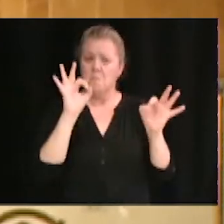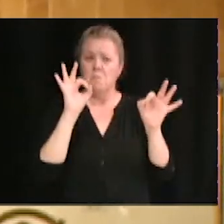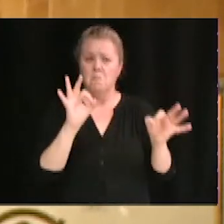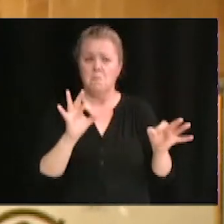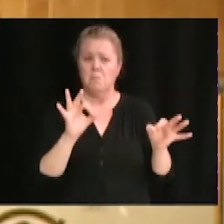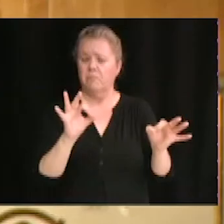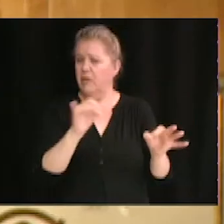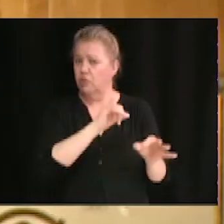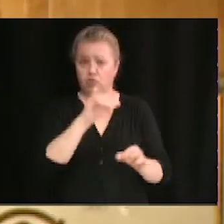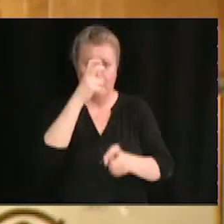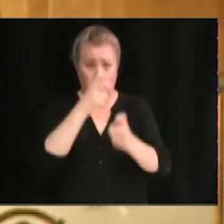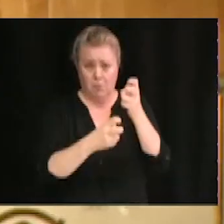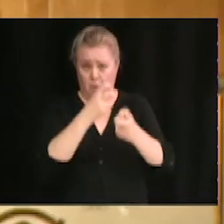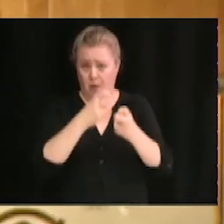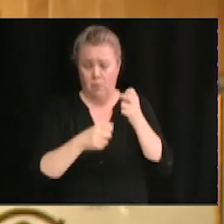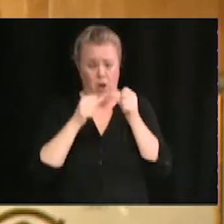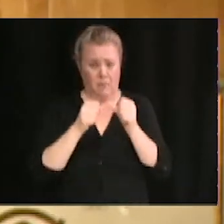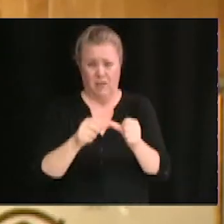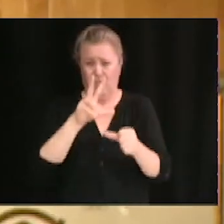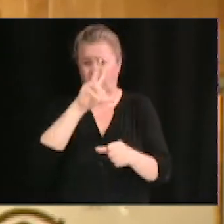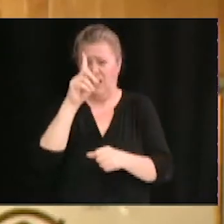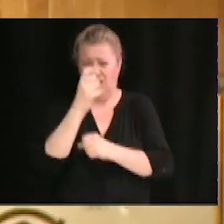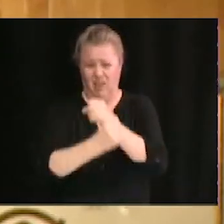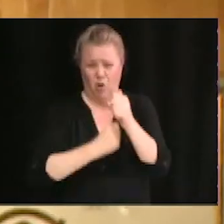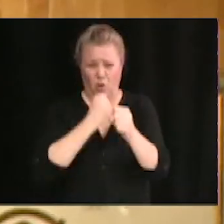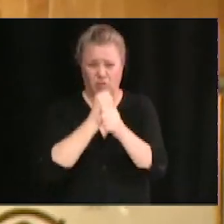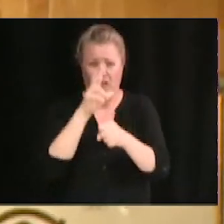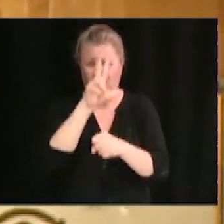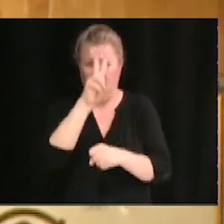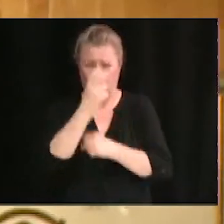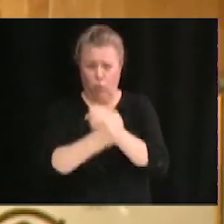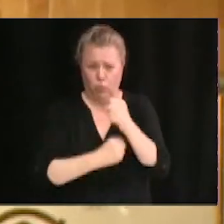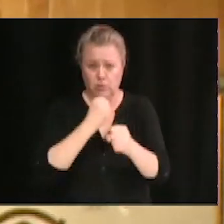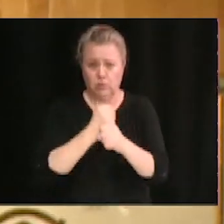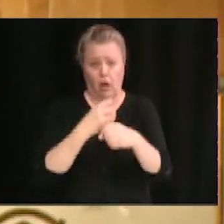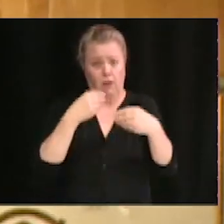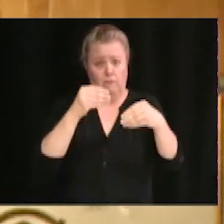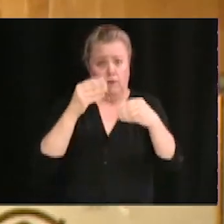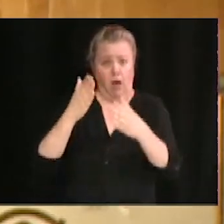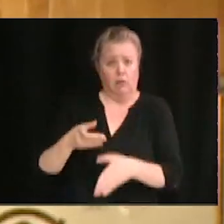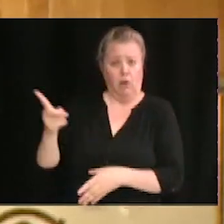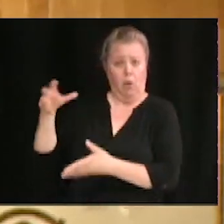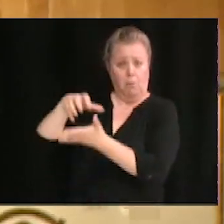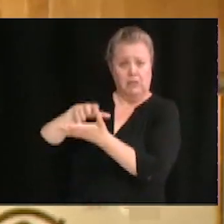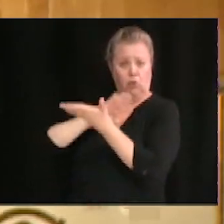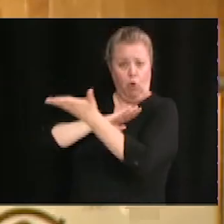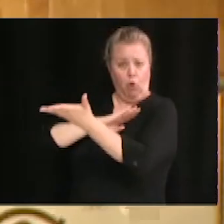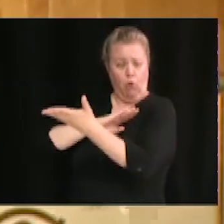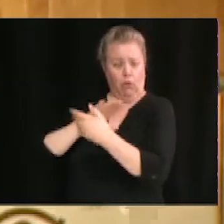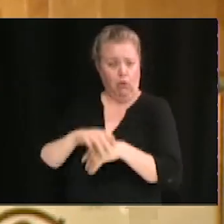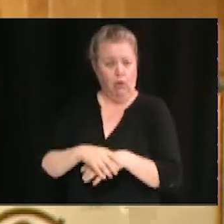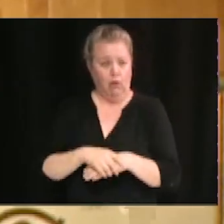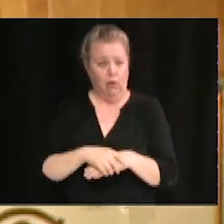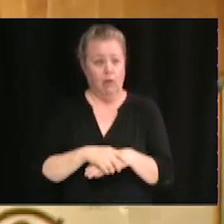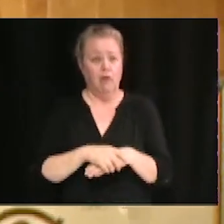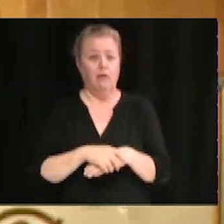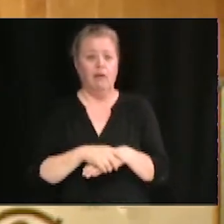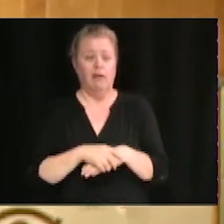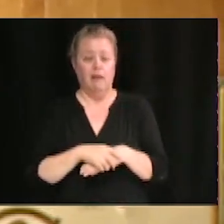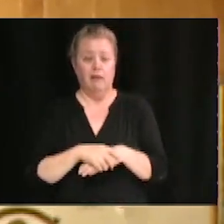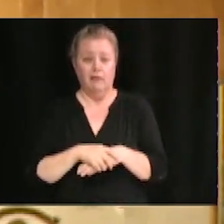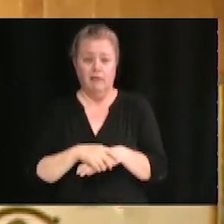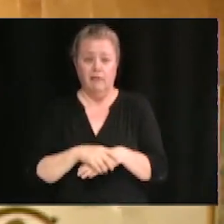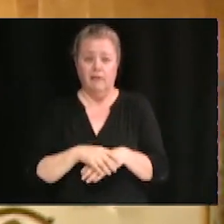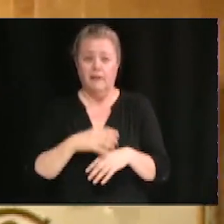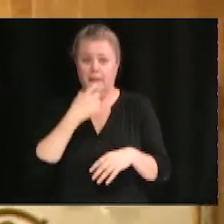Je n jamais eu de problème, je reste là depuis 31, 32 ans. D'ailleurs, le vendeur de ma maison est ici présent. Ça s'est